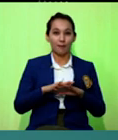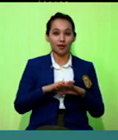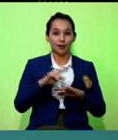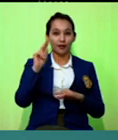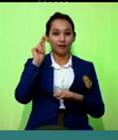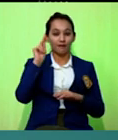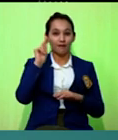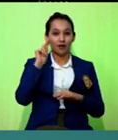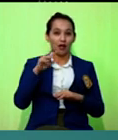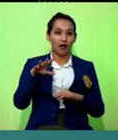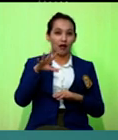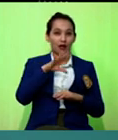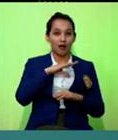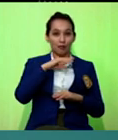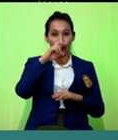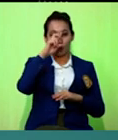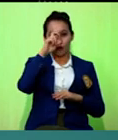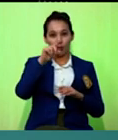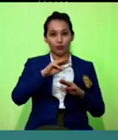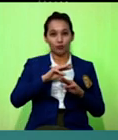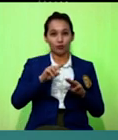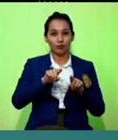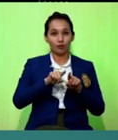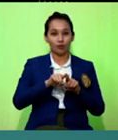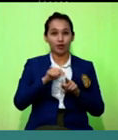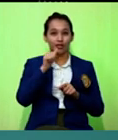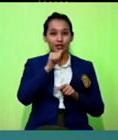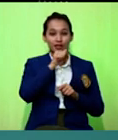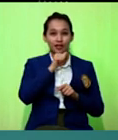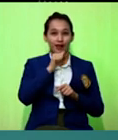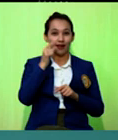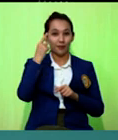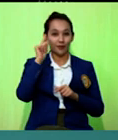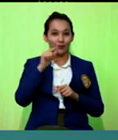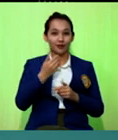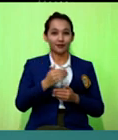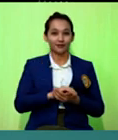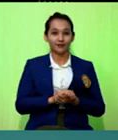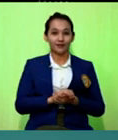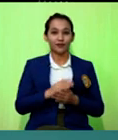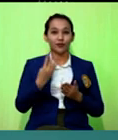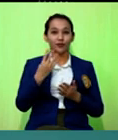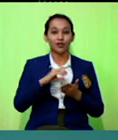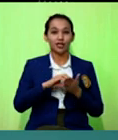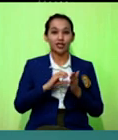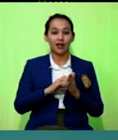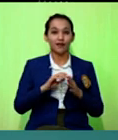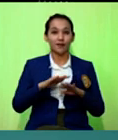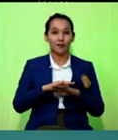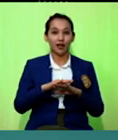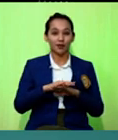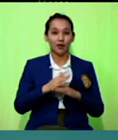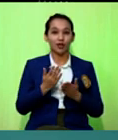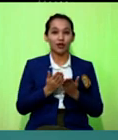fani fanlar ichrashoq. Uning sirlaridan bo'lingiz ogoh. 4-sinf matematika darsliklaringiz,